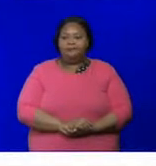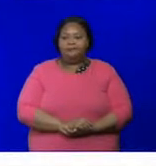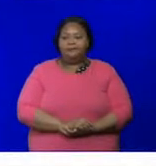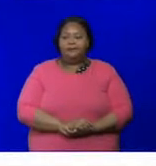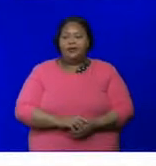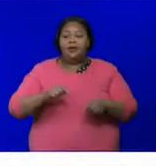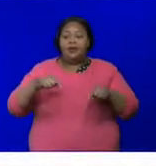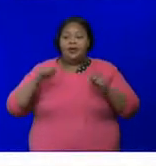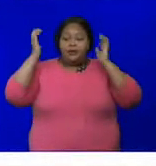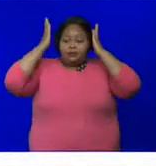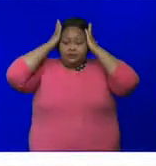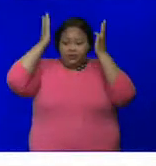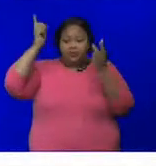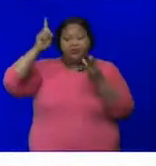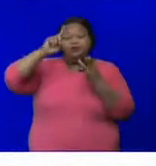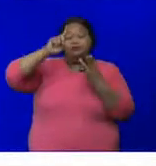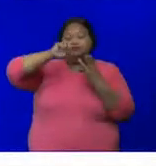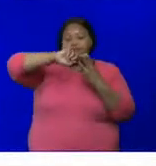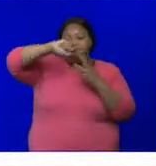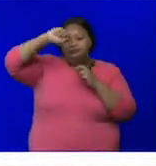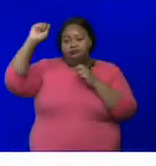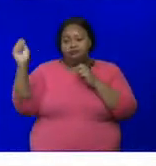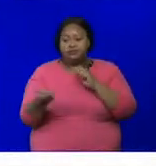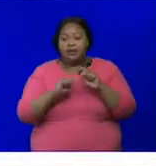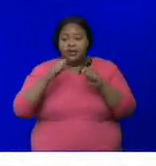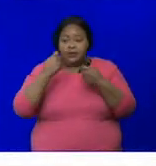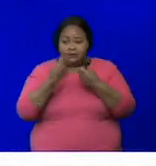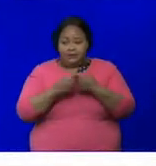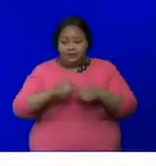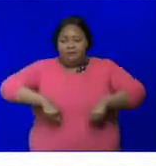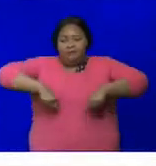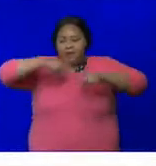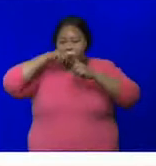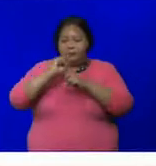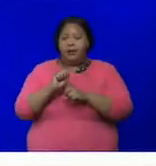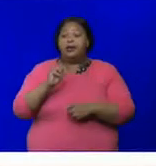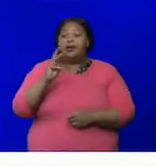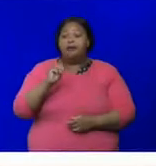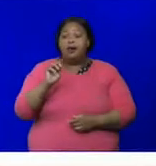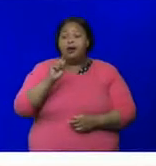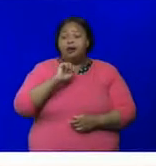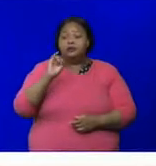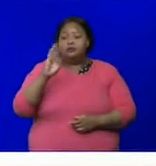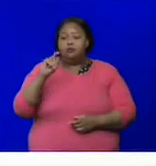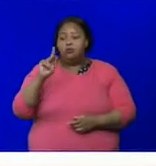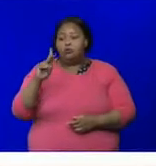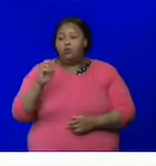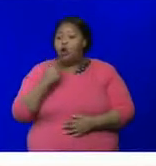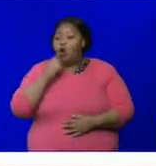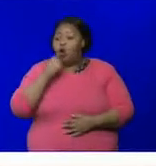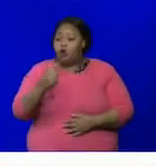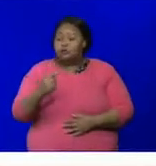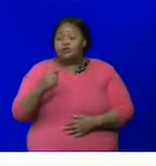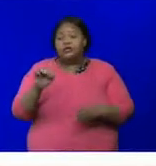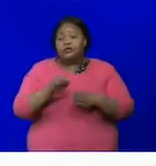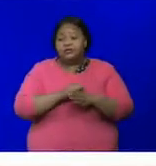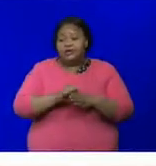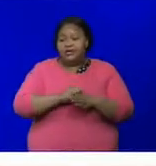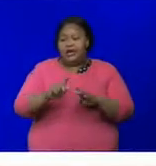zenzele mazibuko lobuke imicuthelwano yemidlalo wekhilikithi lapha eveni uthi emalungiselelo elikhethelo lesivela